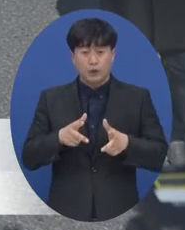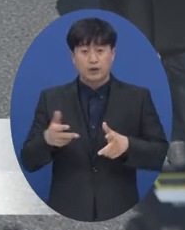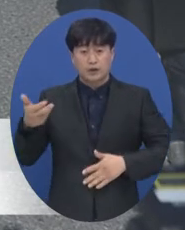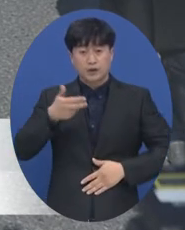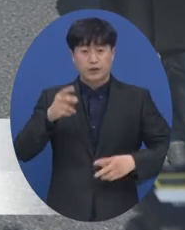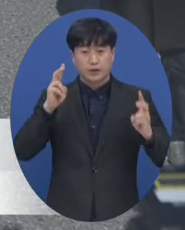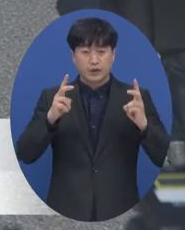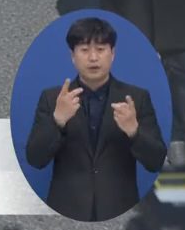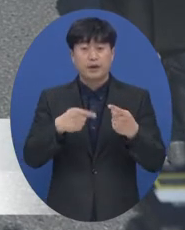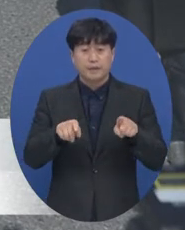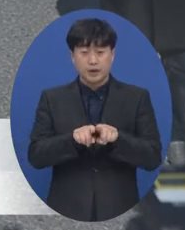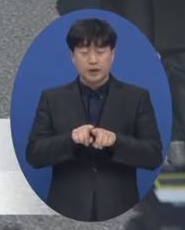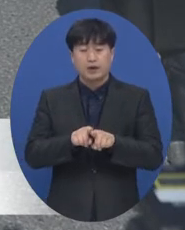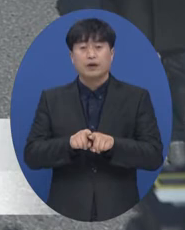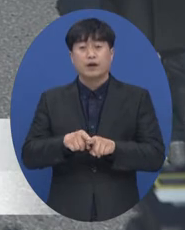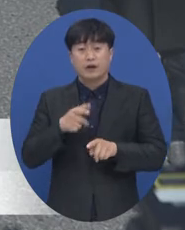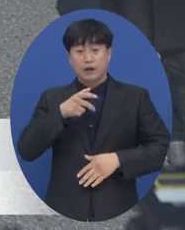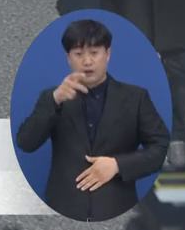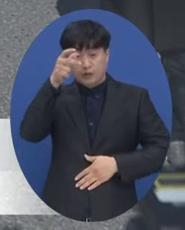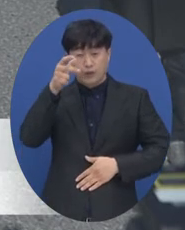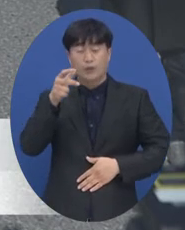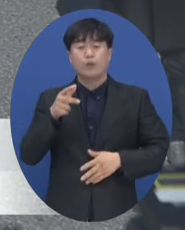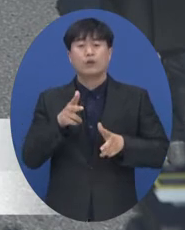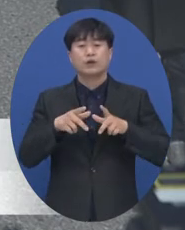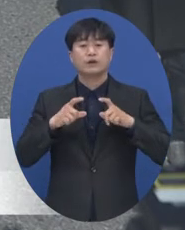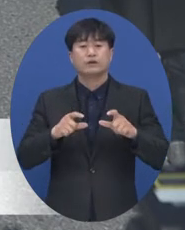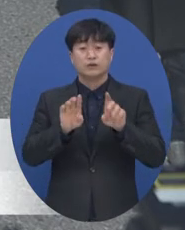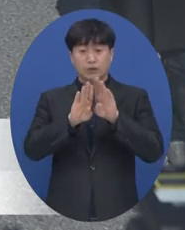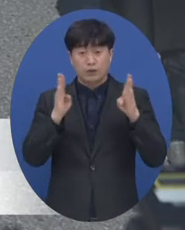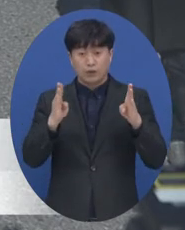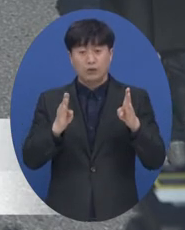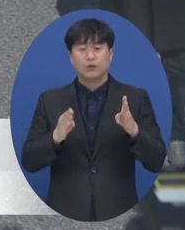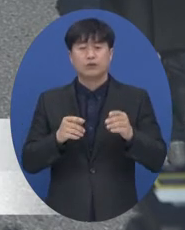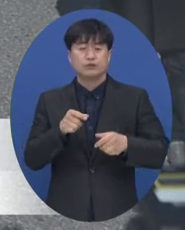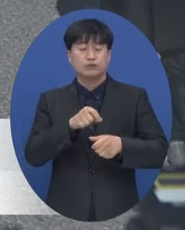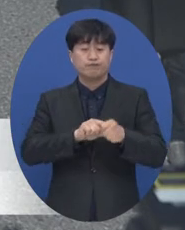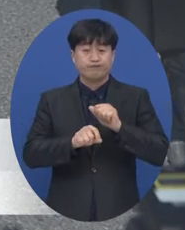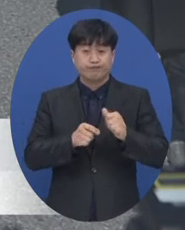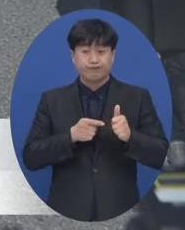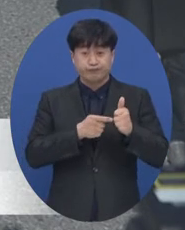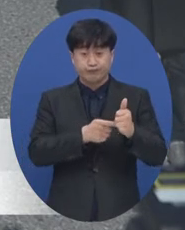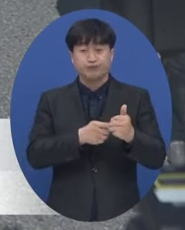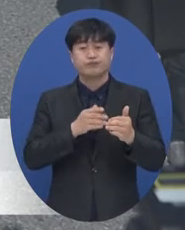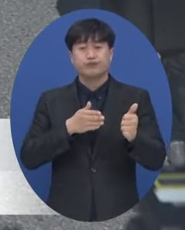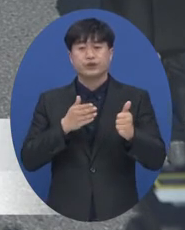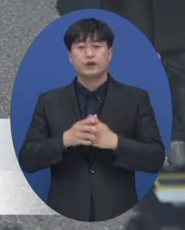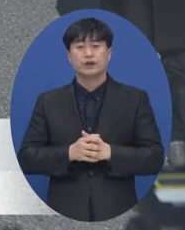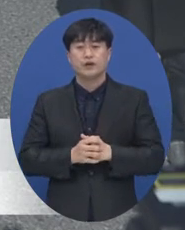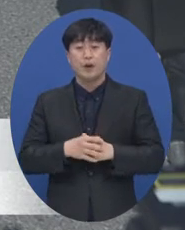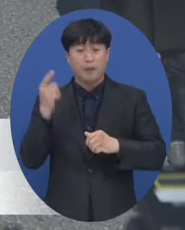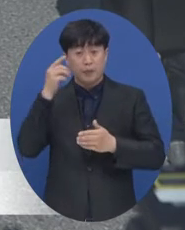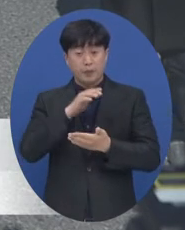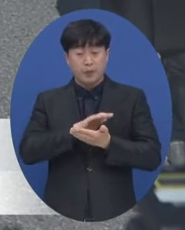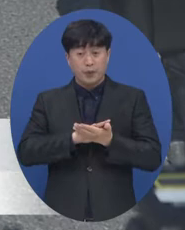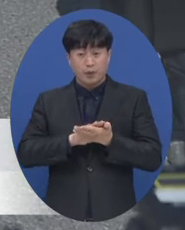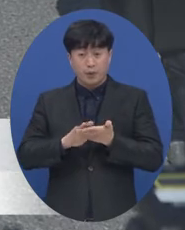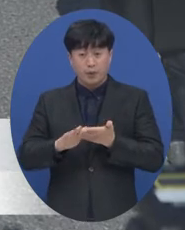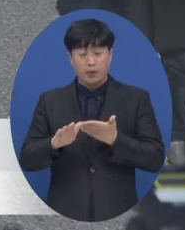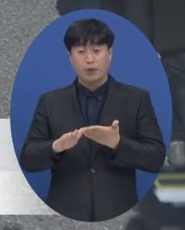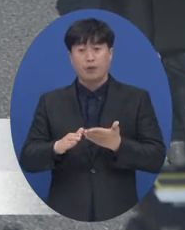당국에 개성공단 재개 추진에 적극 요구했습니다 경기도는 임진각에 평화 부지사 임시 집무실을